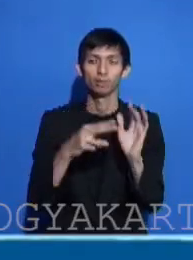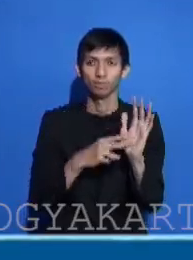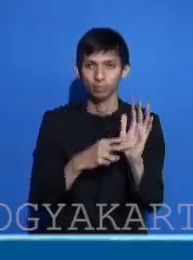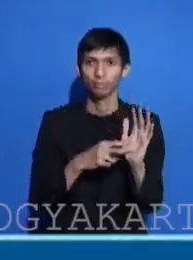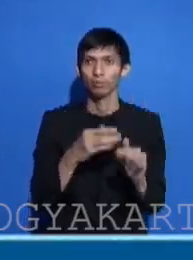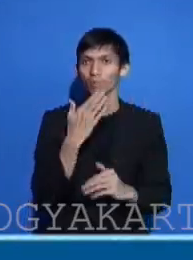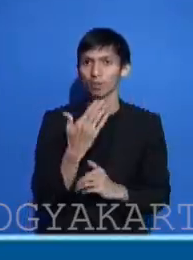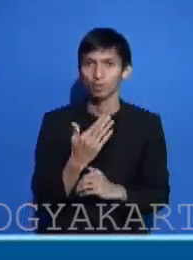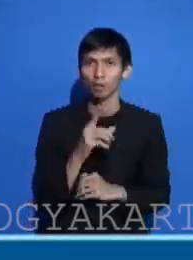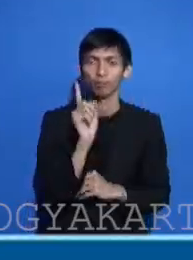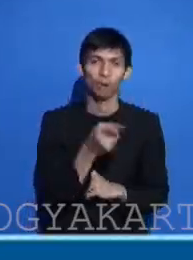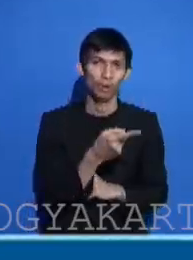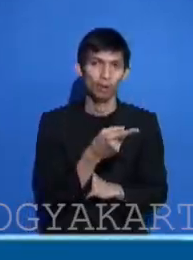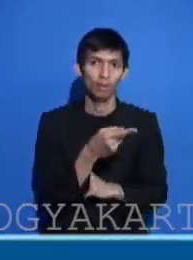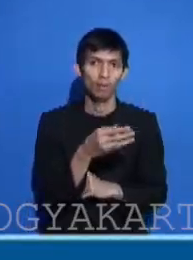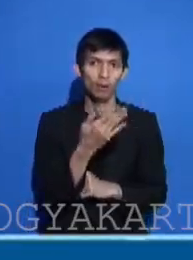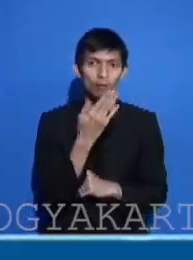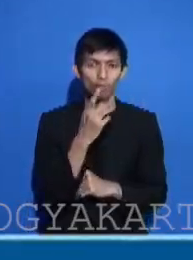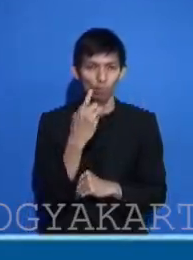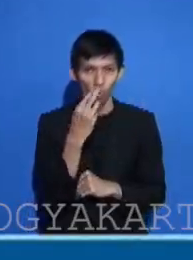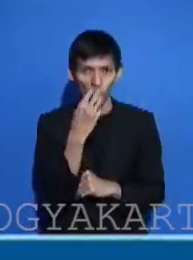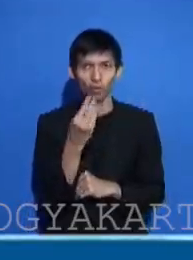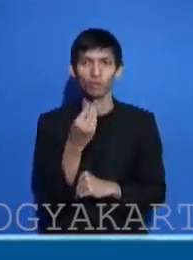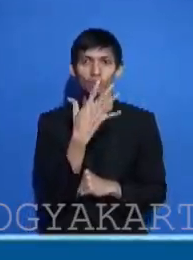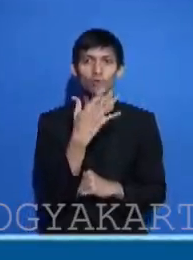industri wangi-wangian jalanan